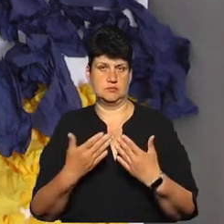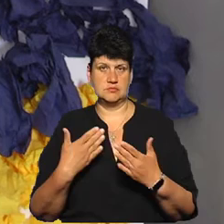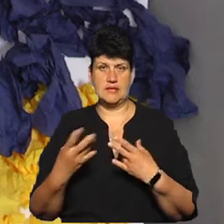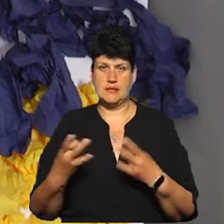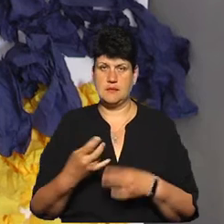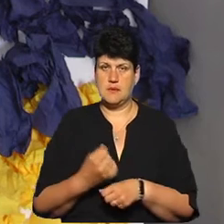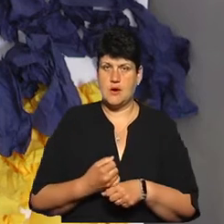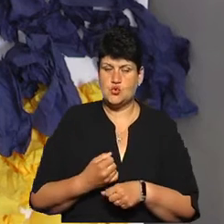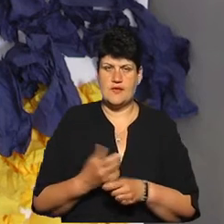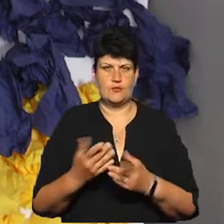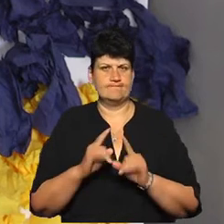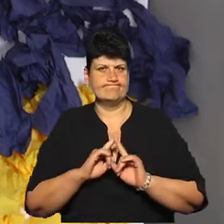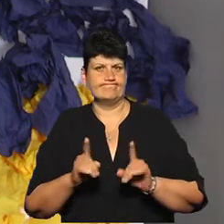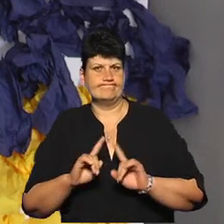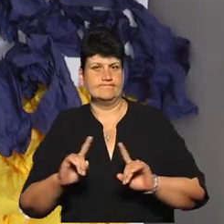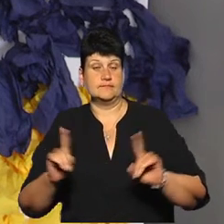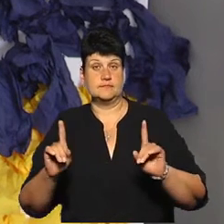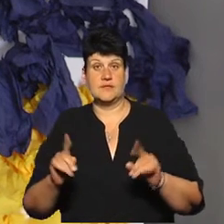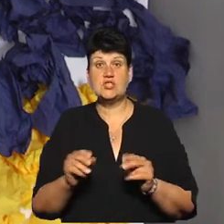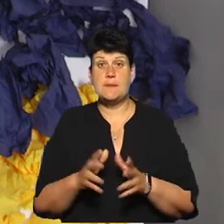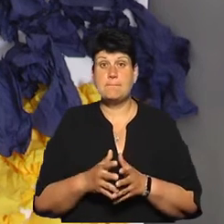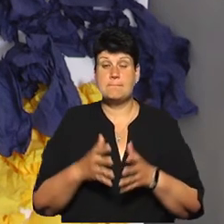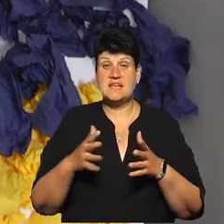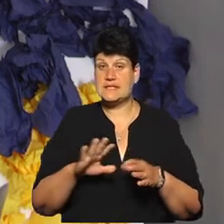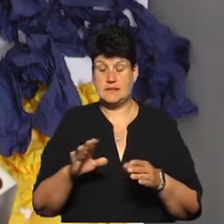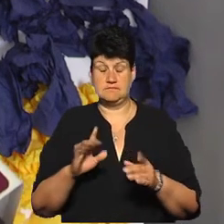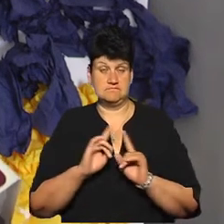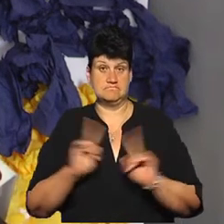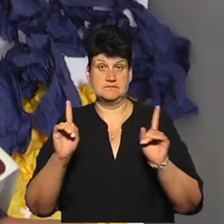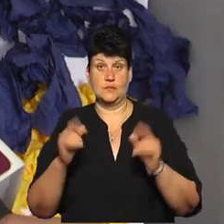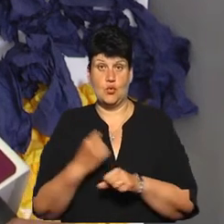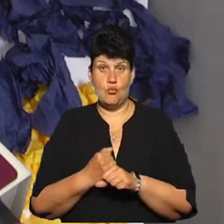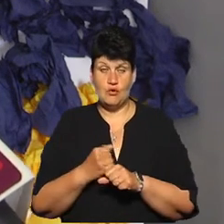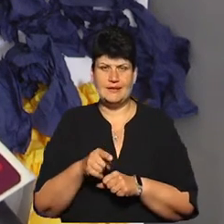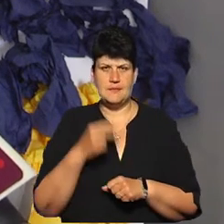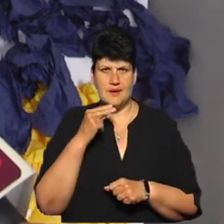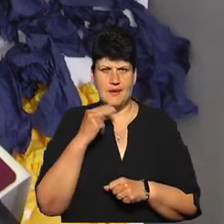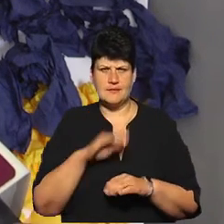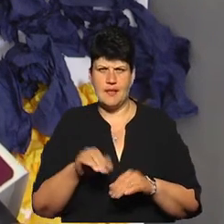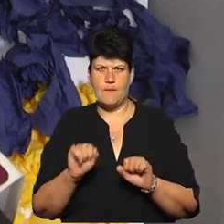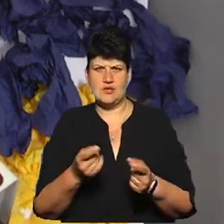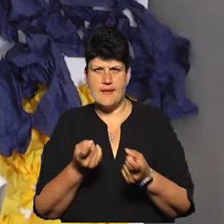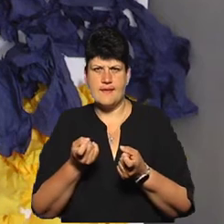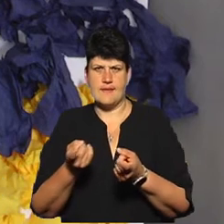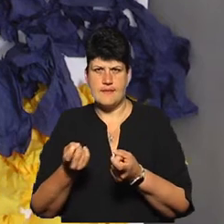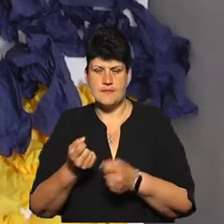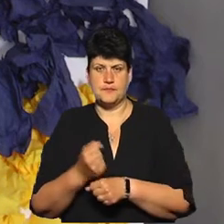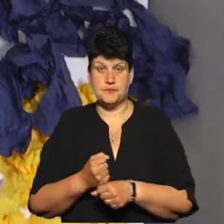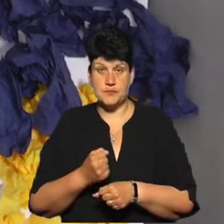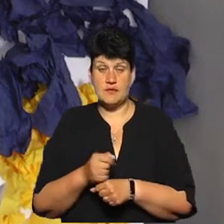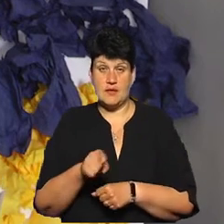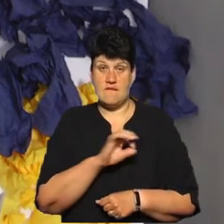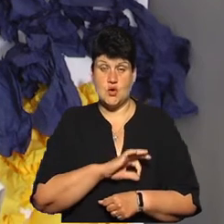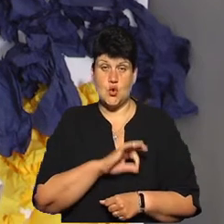працювати якось нетрадиційно. Чим більше нетрадиційних ноток в роботі, тим краще дітей можна зацікавити до роботи. І вона